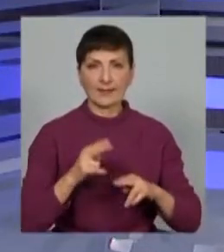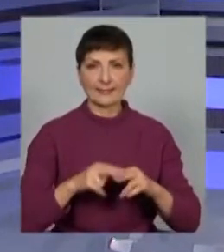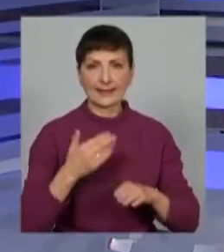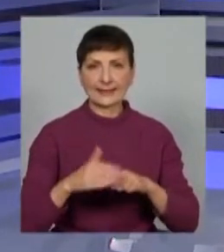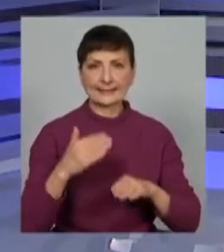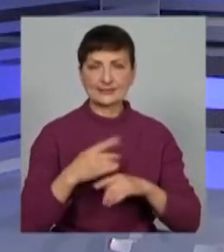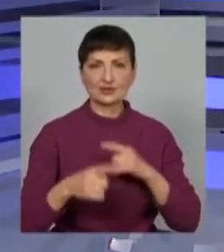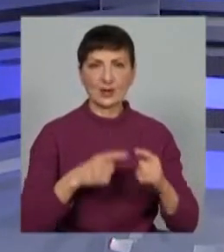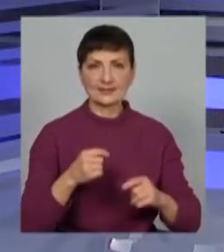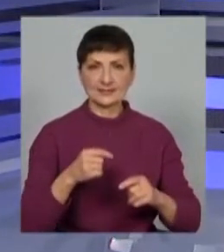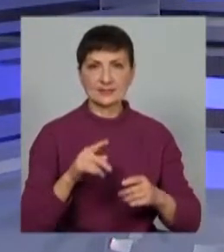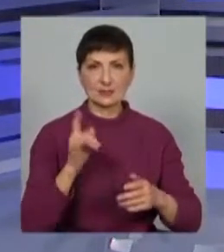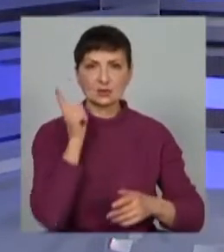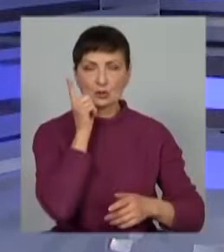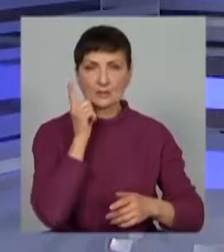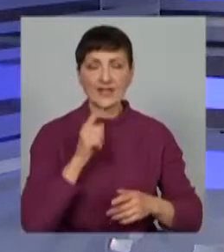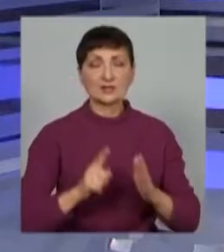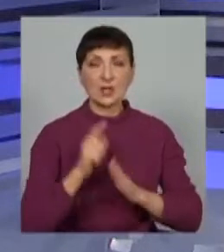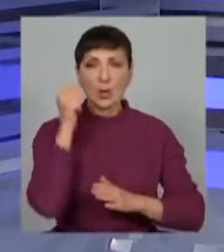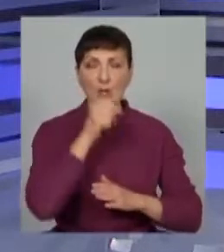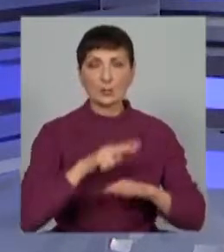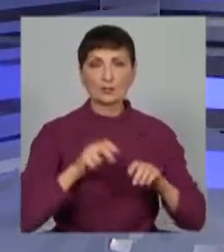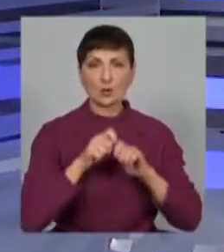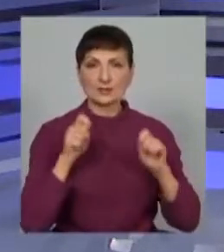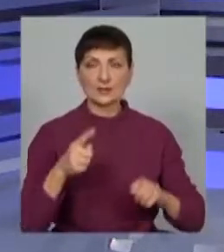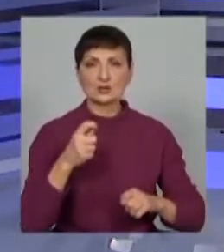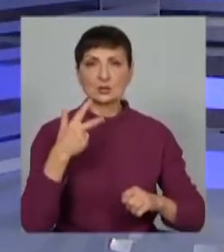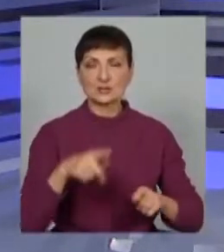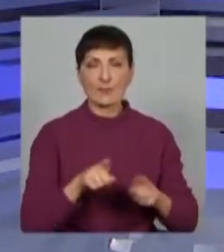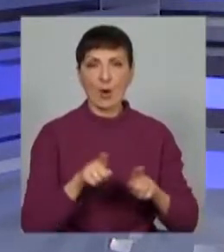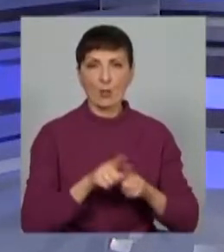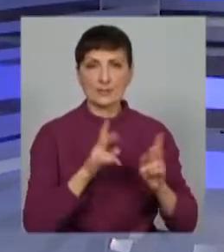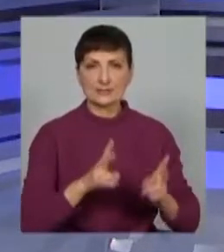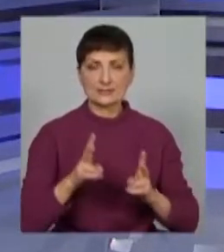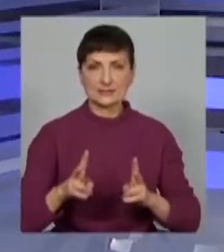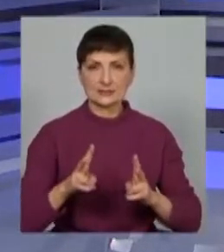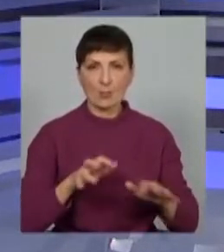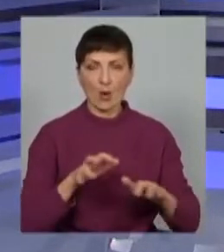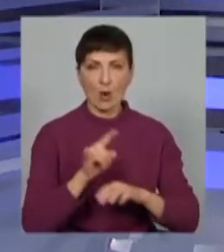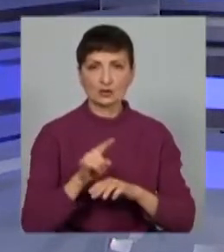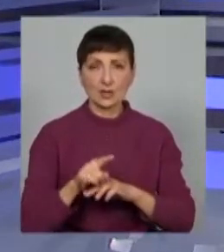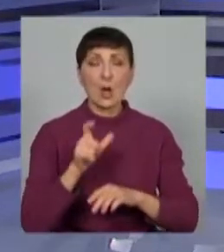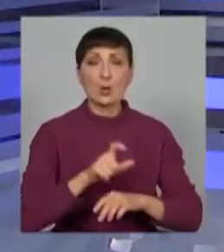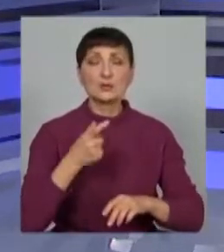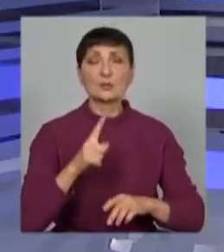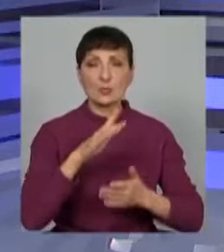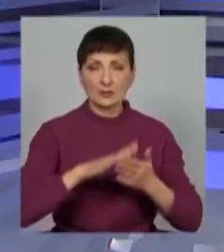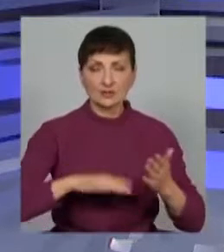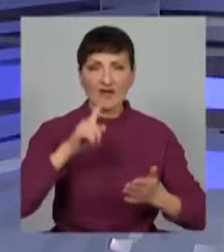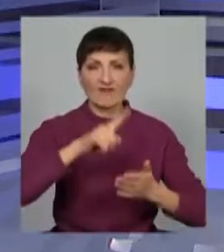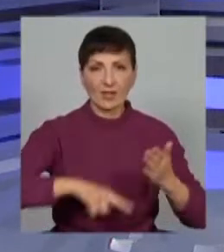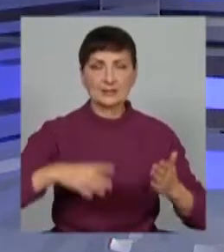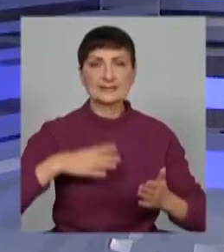кредиты только с начала года полицейские раскрыли больше 130 подобных преступлений почему люди продолжают попадаться на уловки